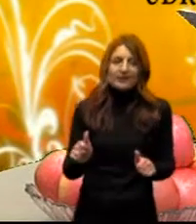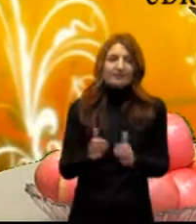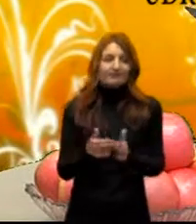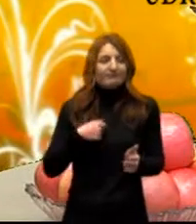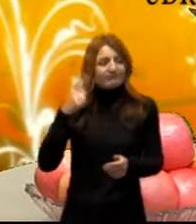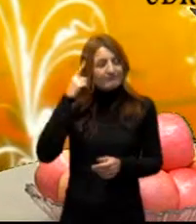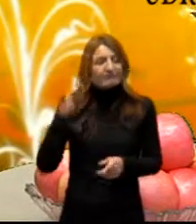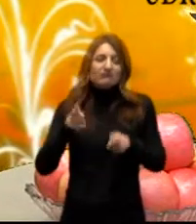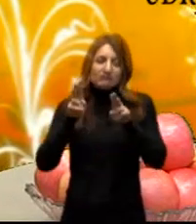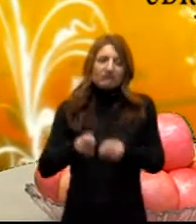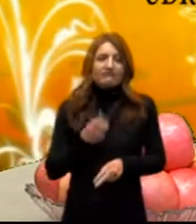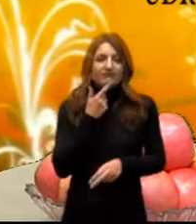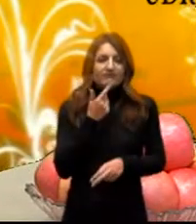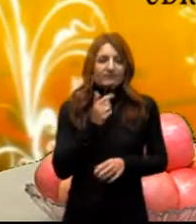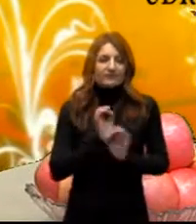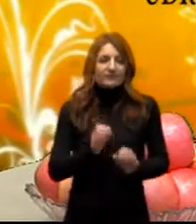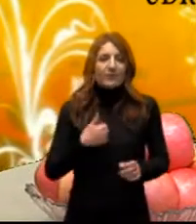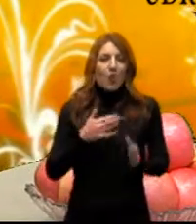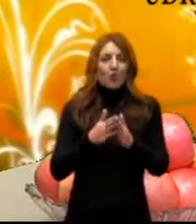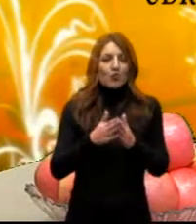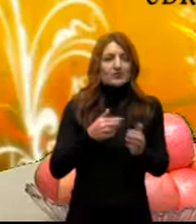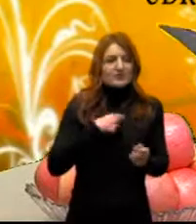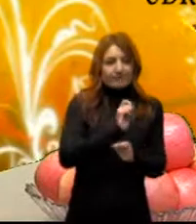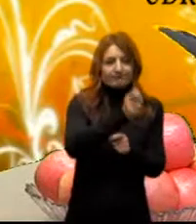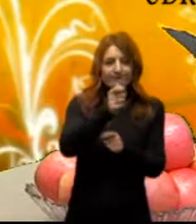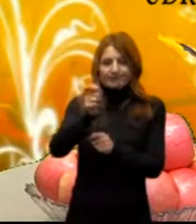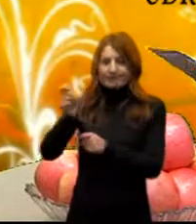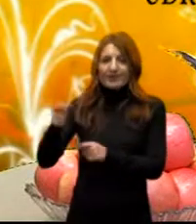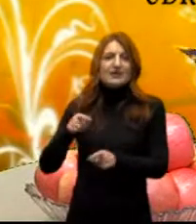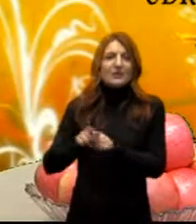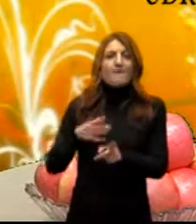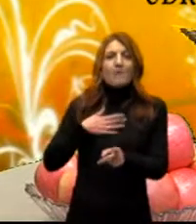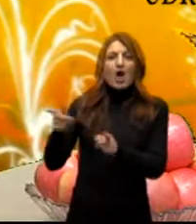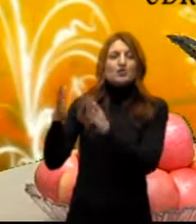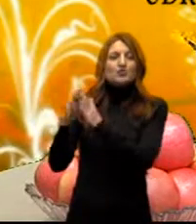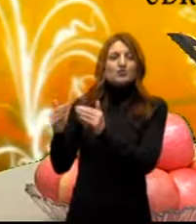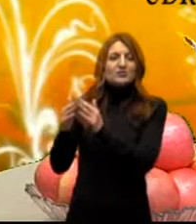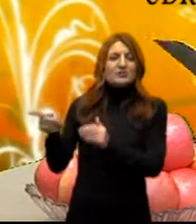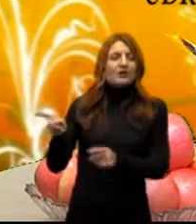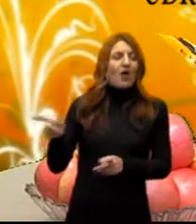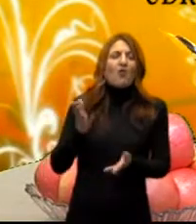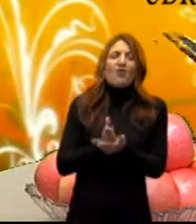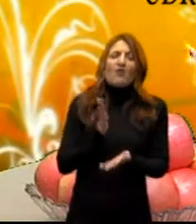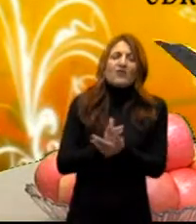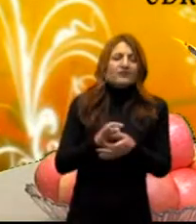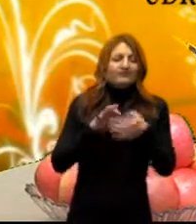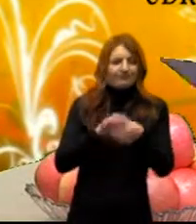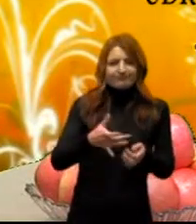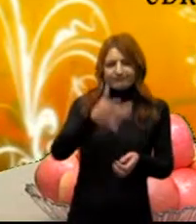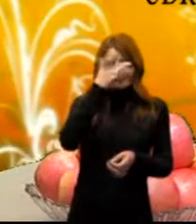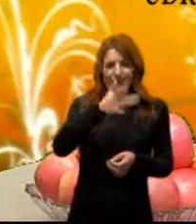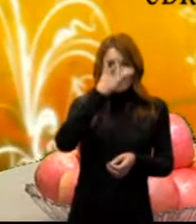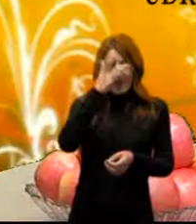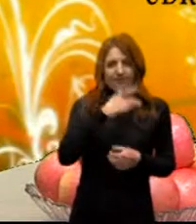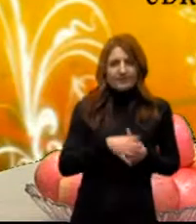evo, hvala. Zaista, evo, ja sam u svojoj kući podijelila svima jer imam jednu susjedu koja umire od glavobolja. Umire, evo,